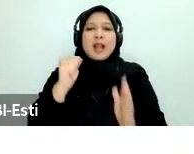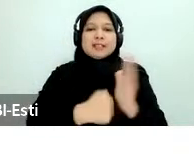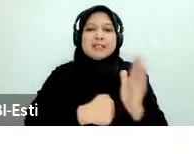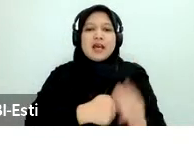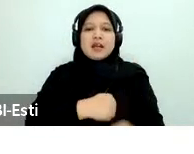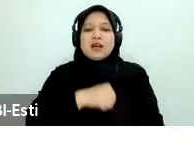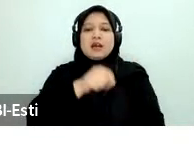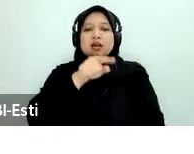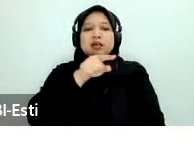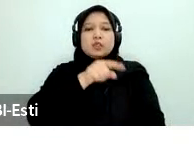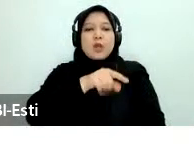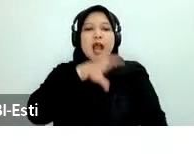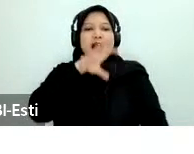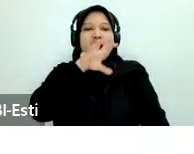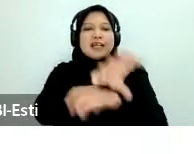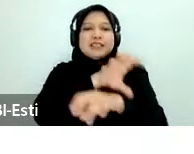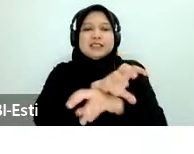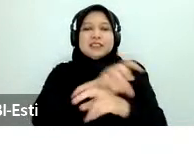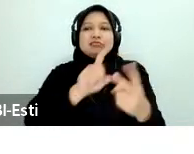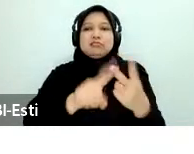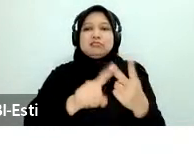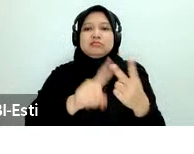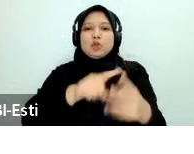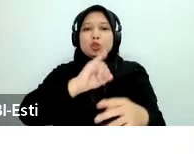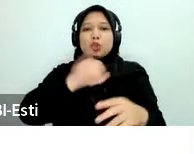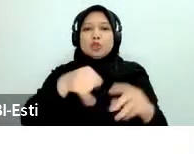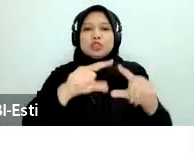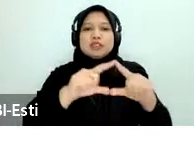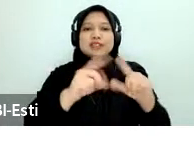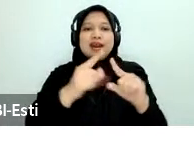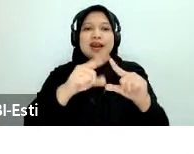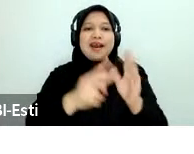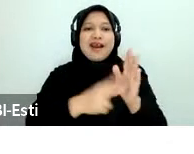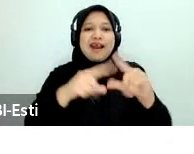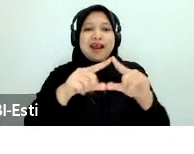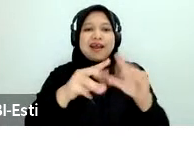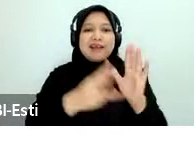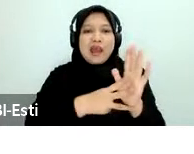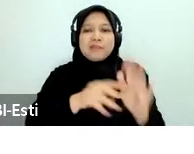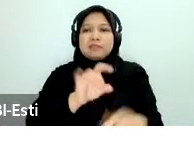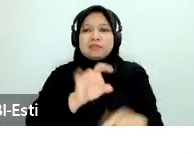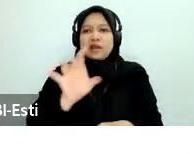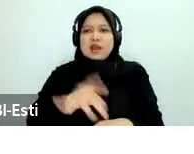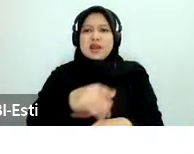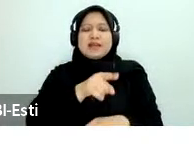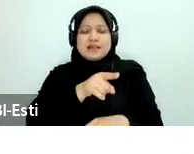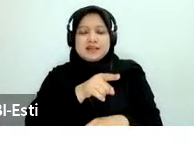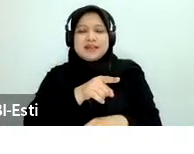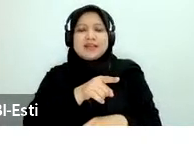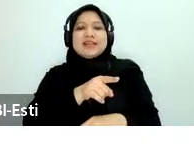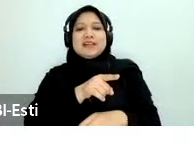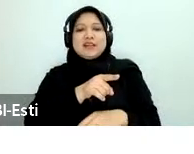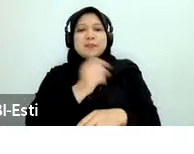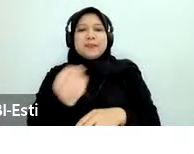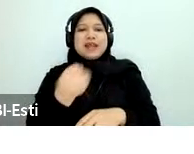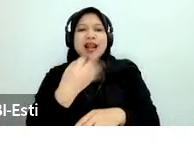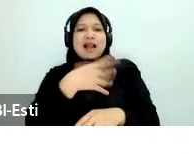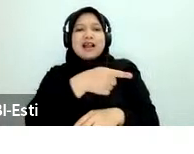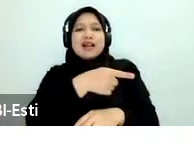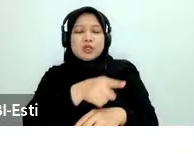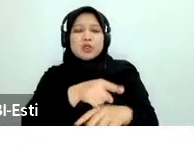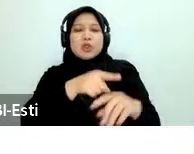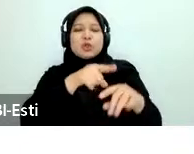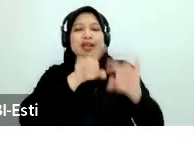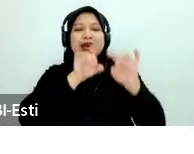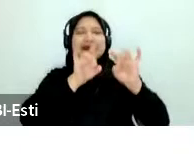dasar jahanam kemudian itu dikatakan menjadi hits pic padahal itu penghinaan individual dihalaman